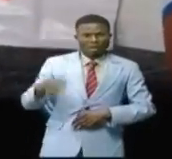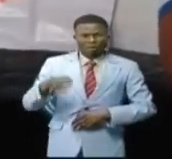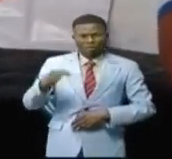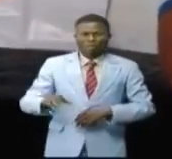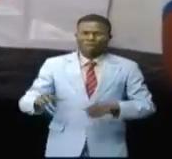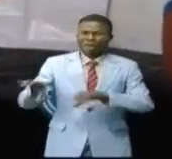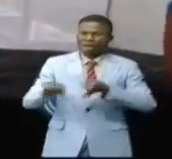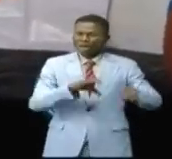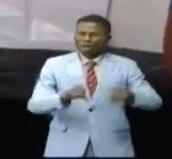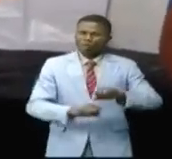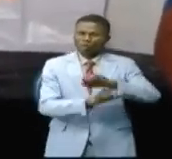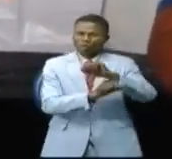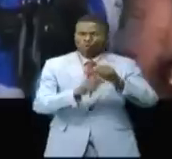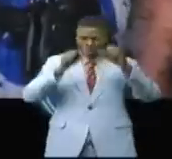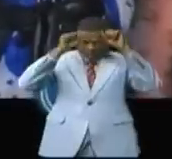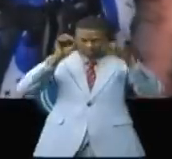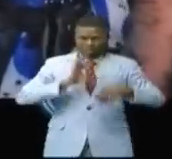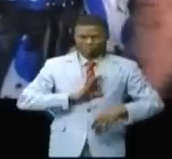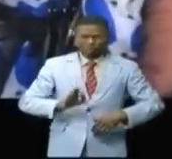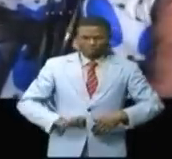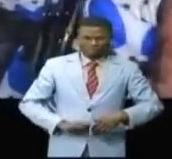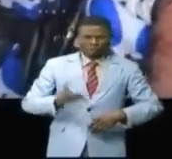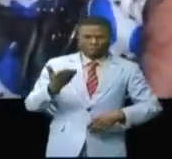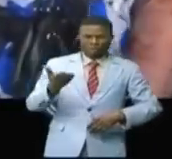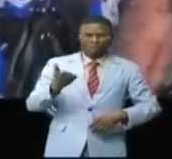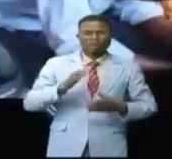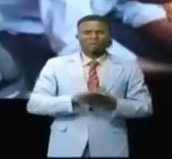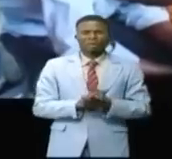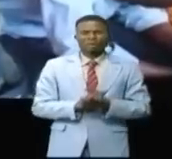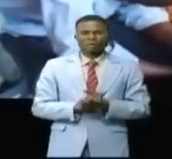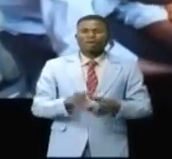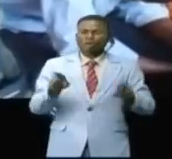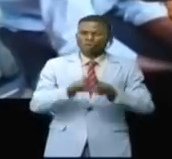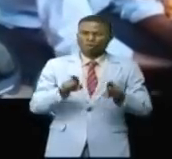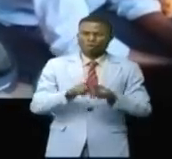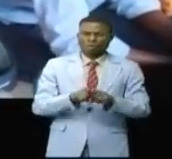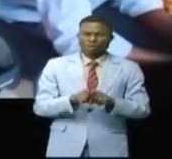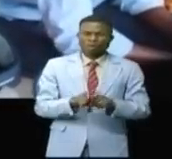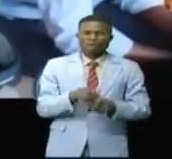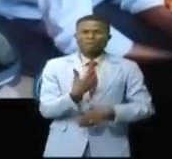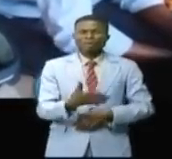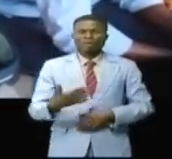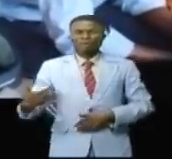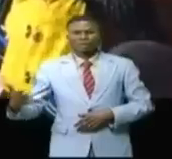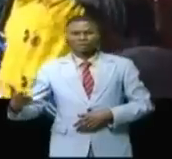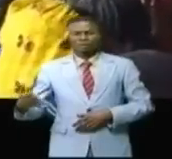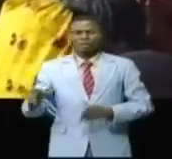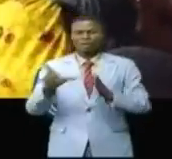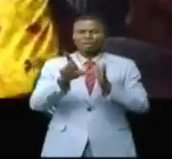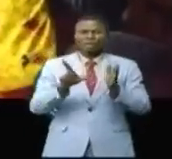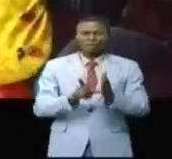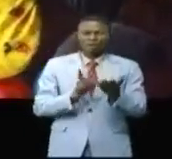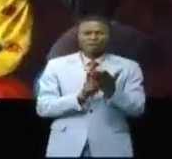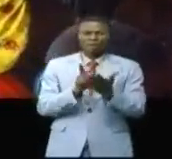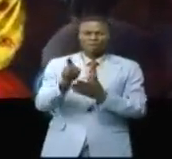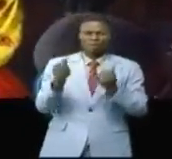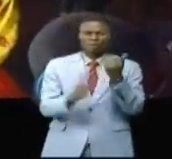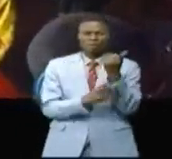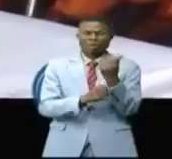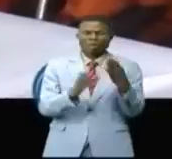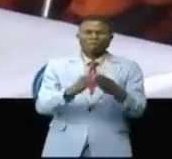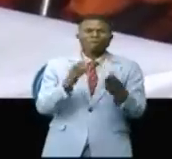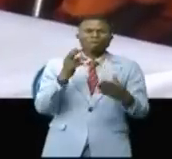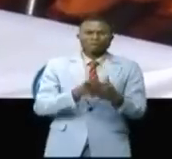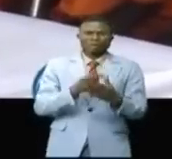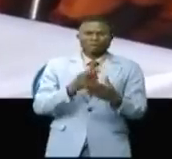termes du chef de l'état félix-antoine tiscali tshilombo tels que la matérialisation de la loi sur les droits de personnes vivant avec handicap